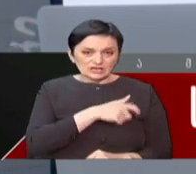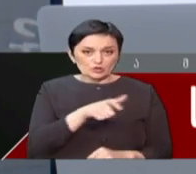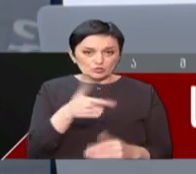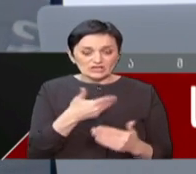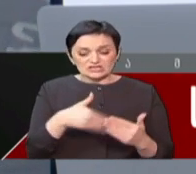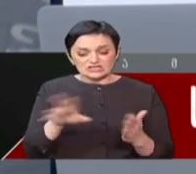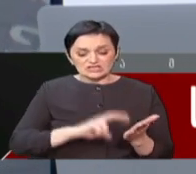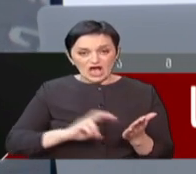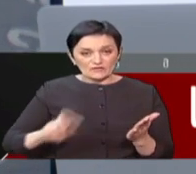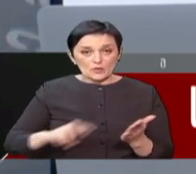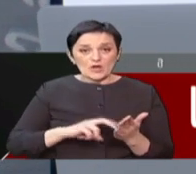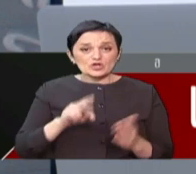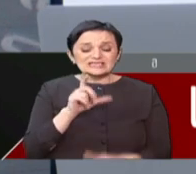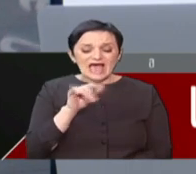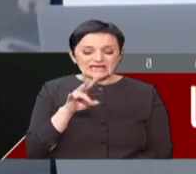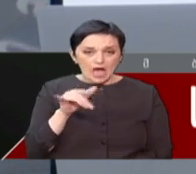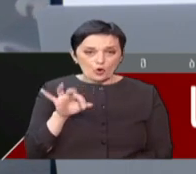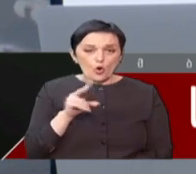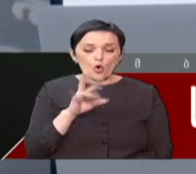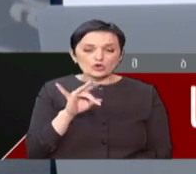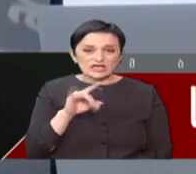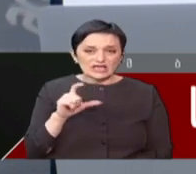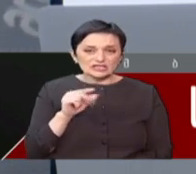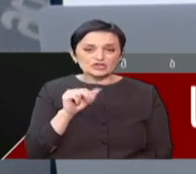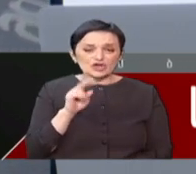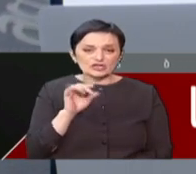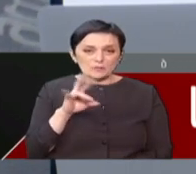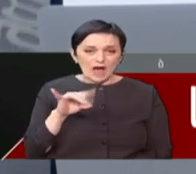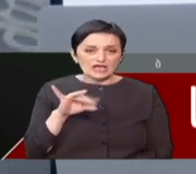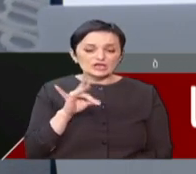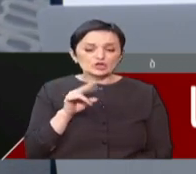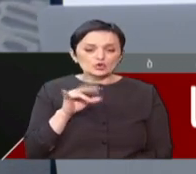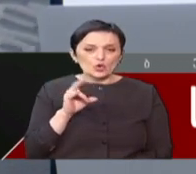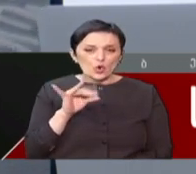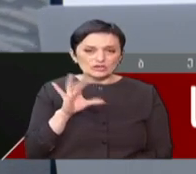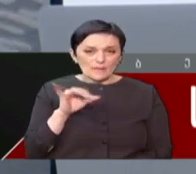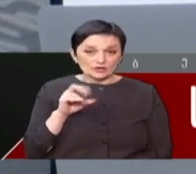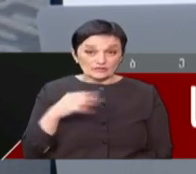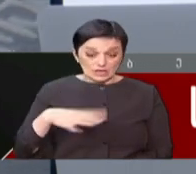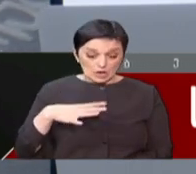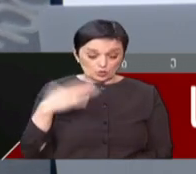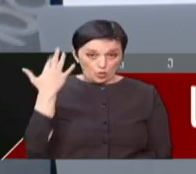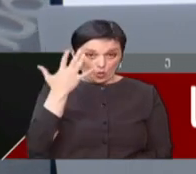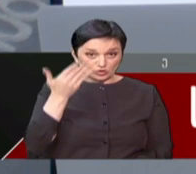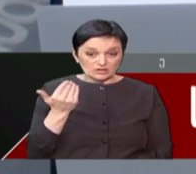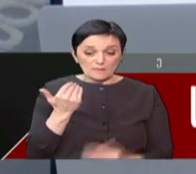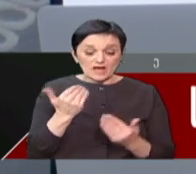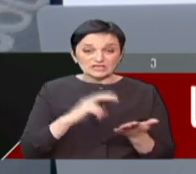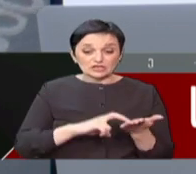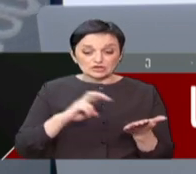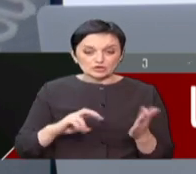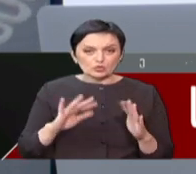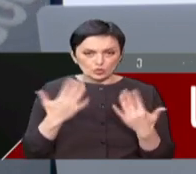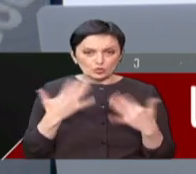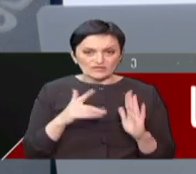წასვლა გადაწყვიტა. Მიდიან დავით სერგენკო, ირაკლი კობზანაძე, ვლადიმერ ჩაჩიბაია და ნინო იობაშვილი. Თუმცა ქართული ოცნება, რომელსაც მათი წასვლის შემთხვევაში